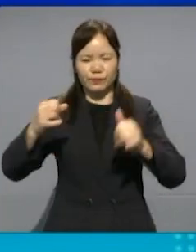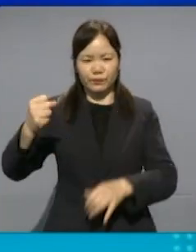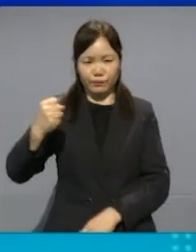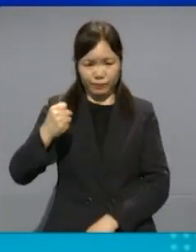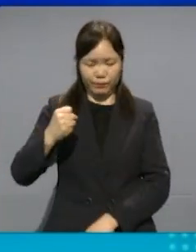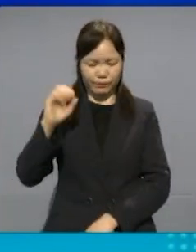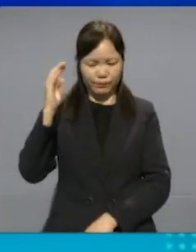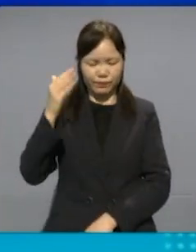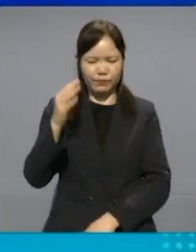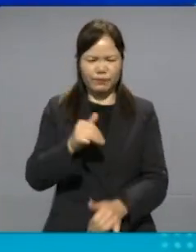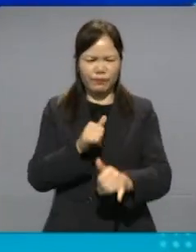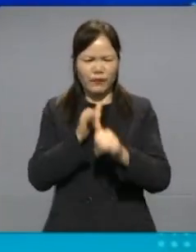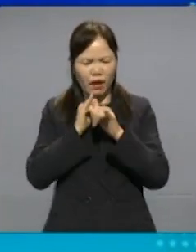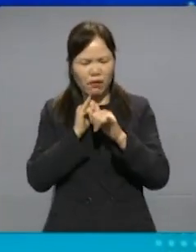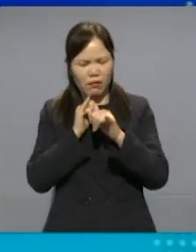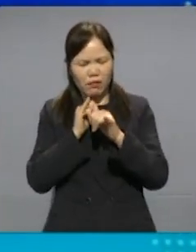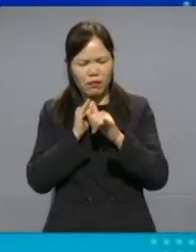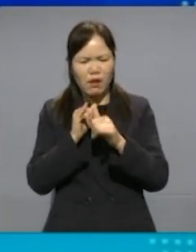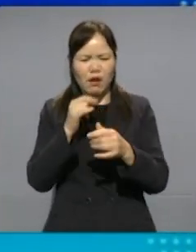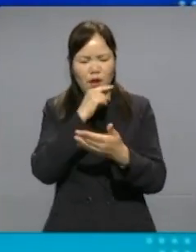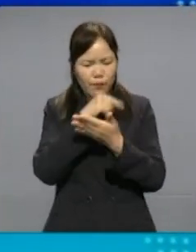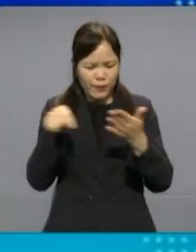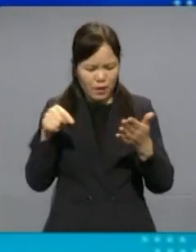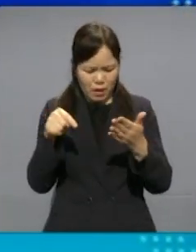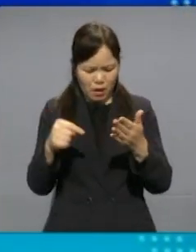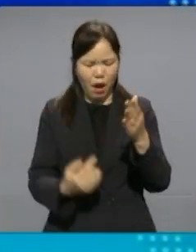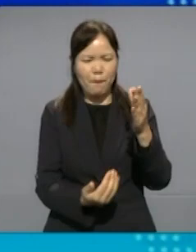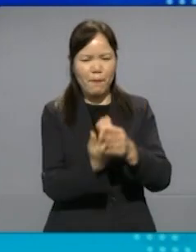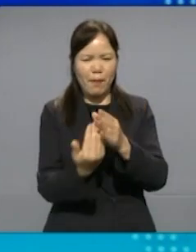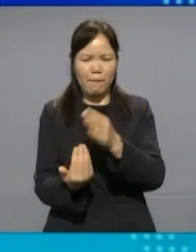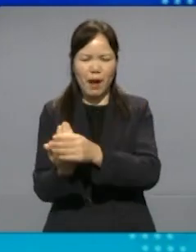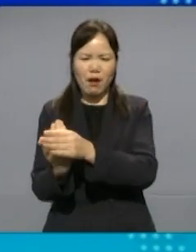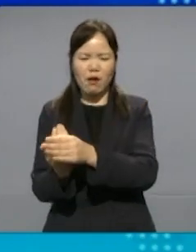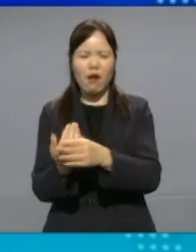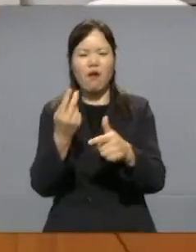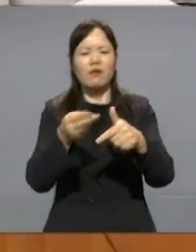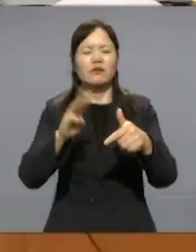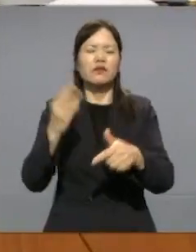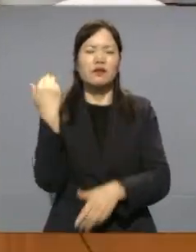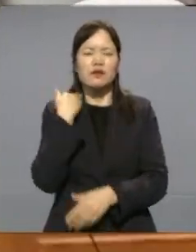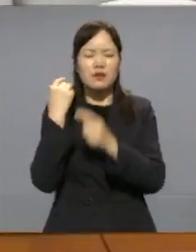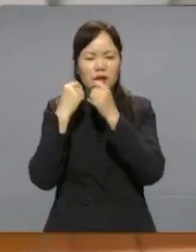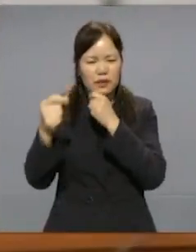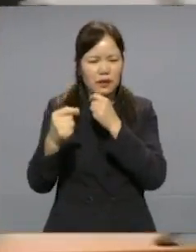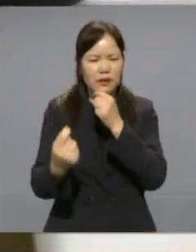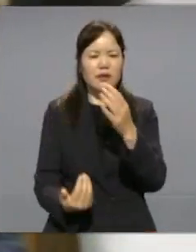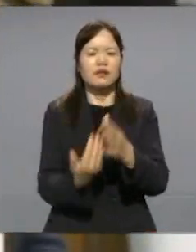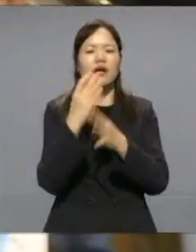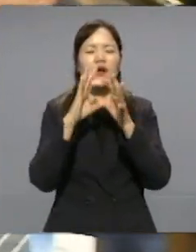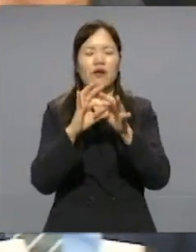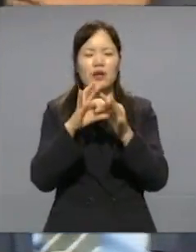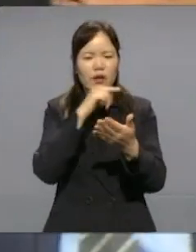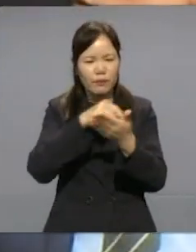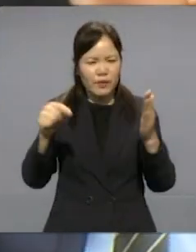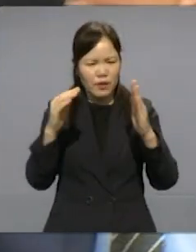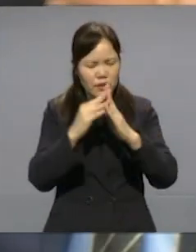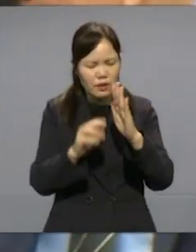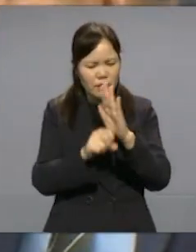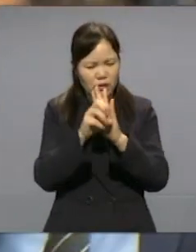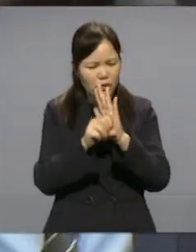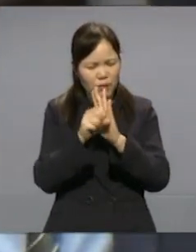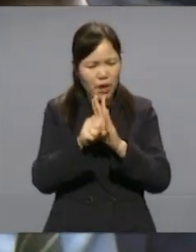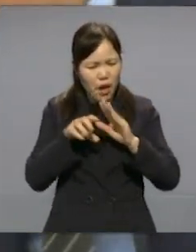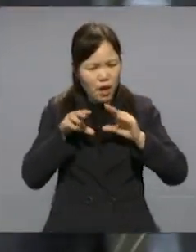국민의힘이 최근 극단적 선택을 한 피해자가 연달아 발생한 인천 전세 사기 사건과 관련해 피해 주택 경매를